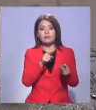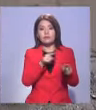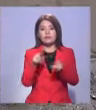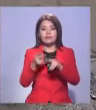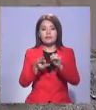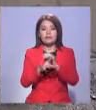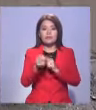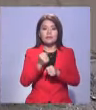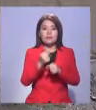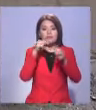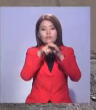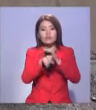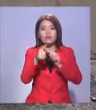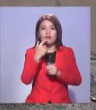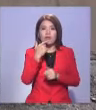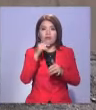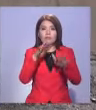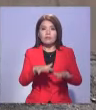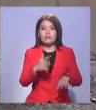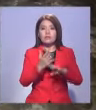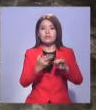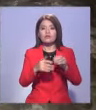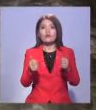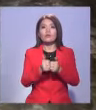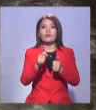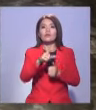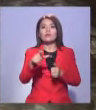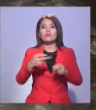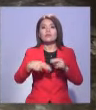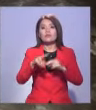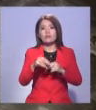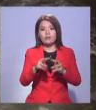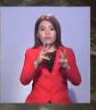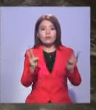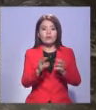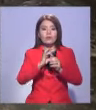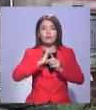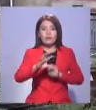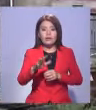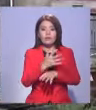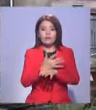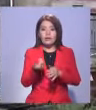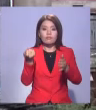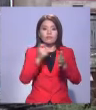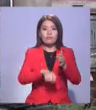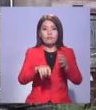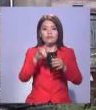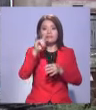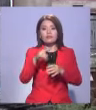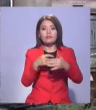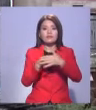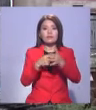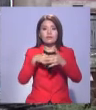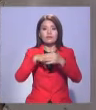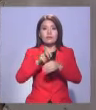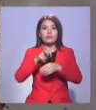жатыр. Баспананың ішінде қанның ізі байқалады. Көршілердің айтуынша күдікті үйге өрт қойған соң есікті ішінен құлыптап терезеден түсіп кеткен.